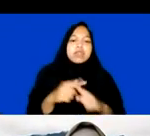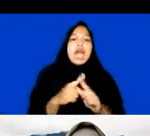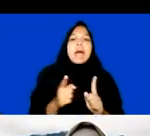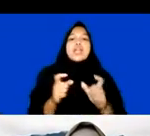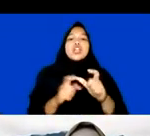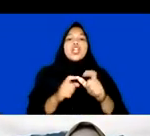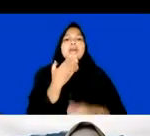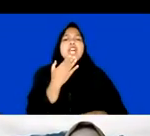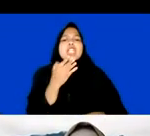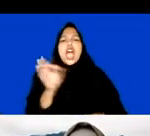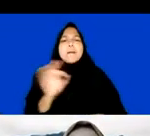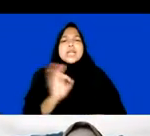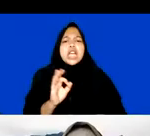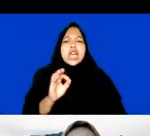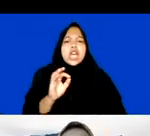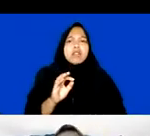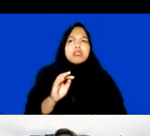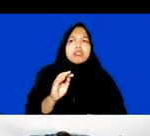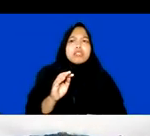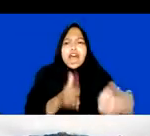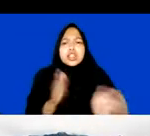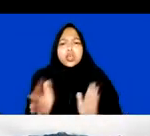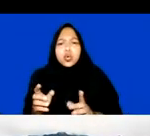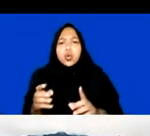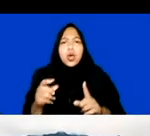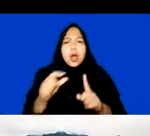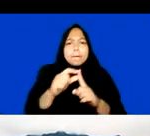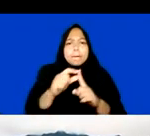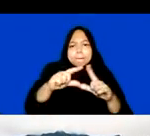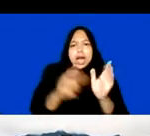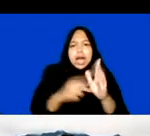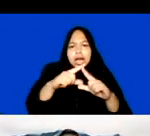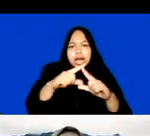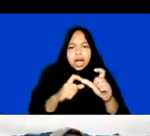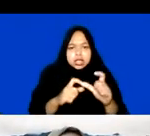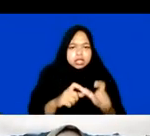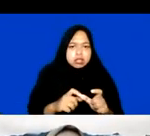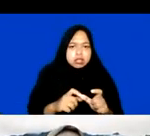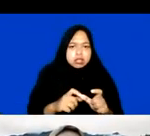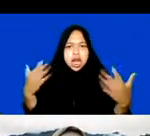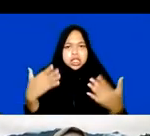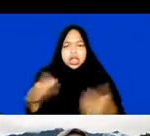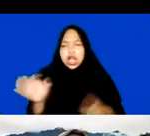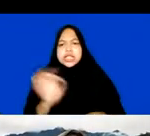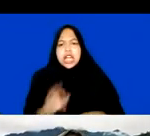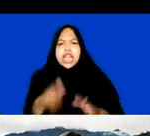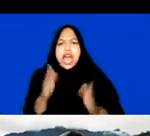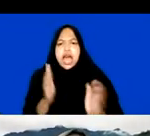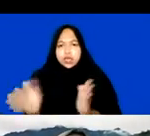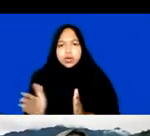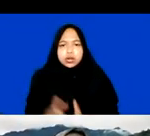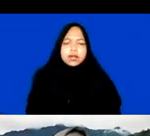panasnya dan matanya juga nggak begitu variasi ya. Maksudnya hanya ada satu matanya gitu